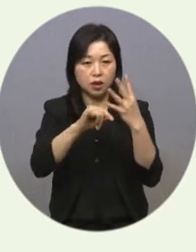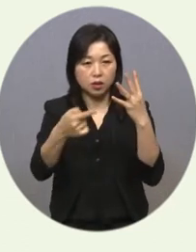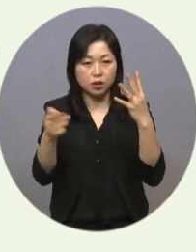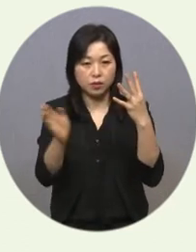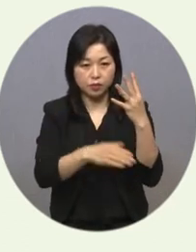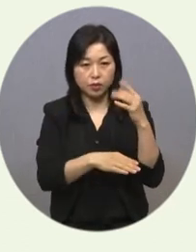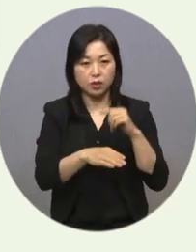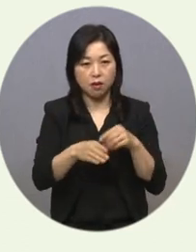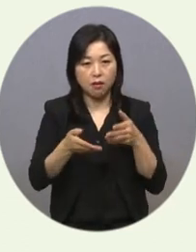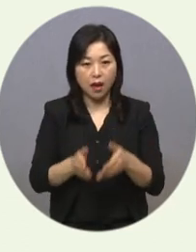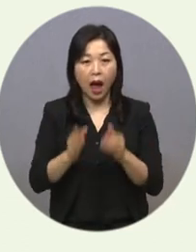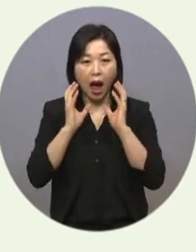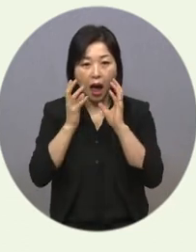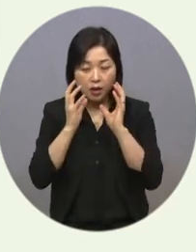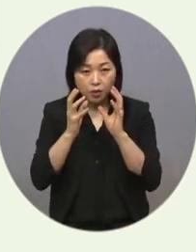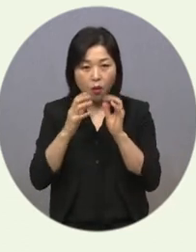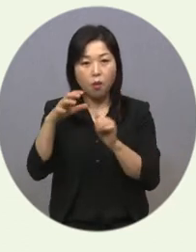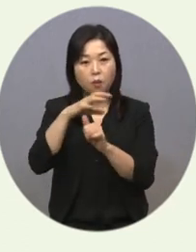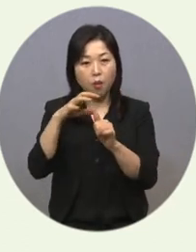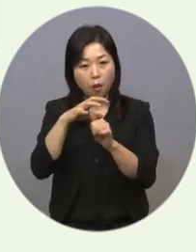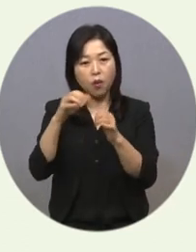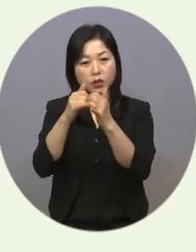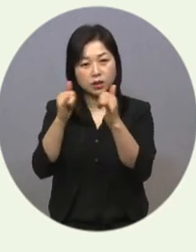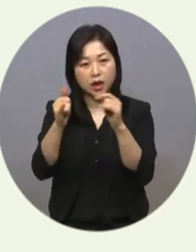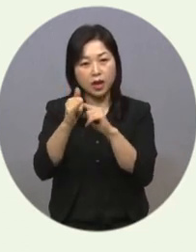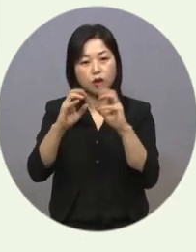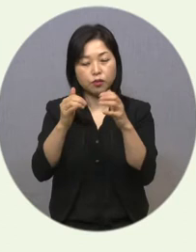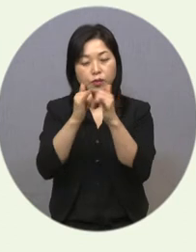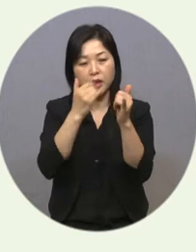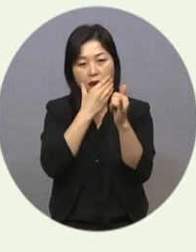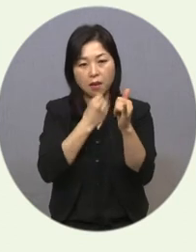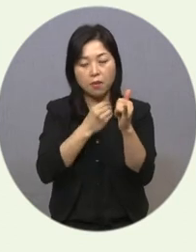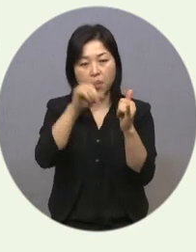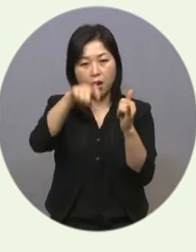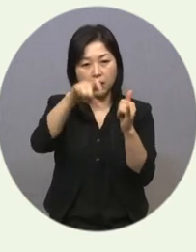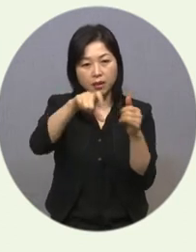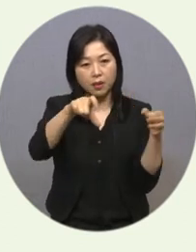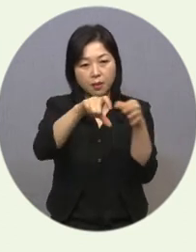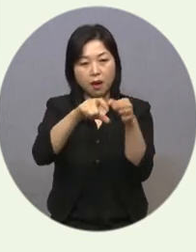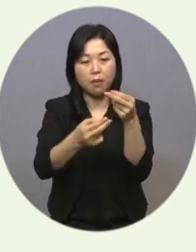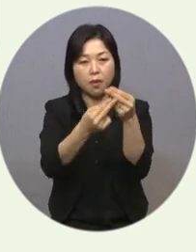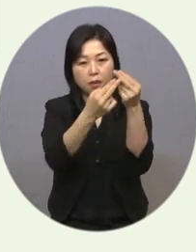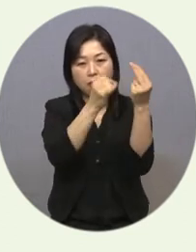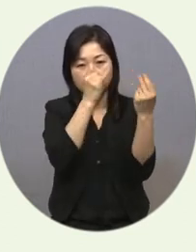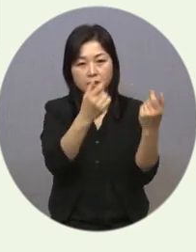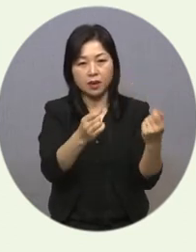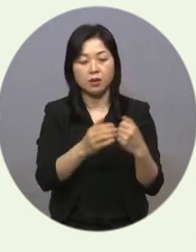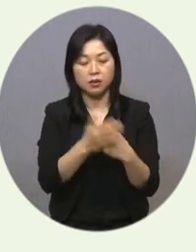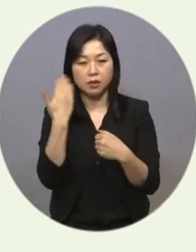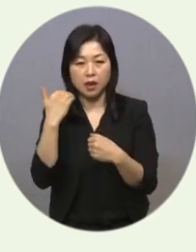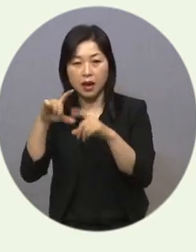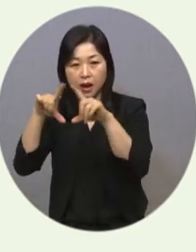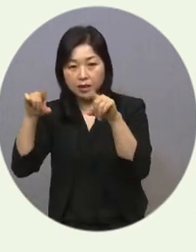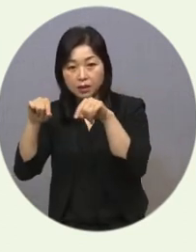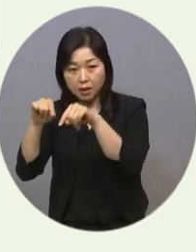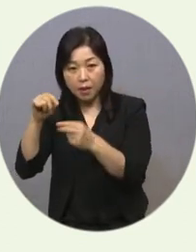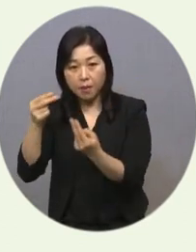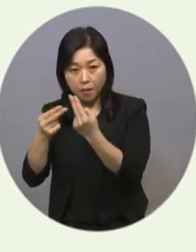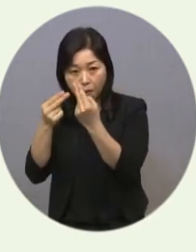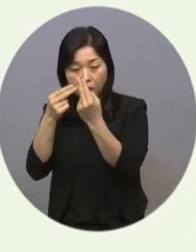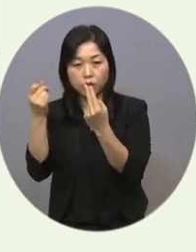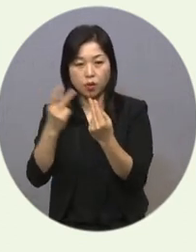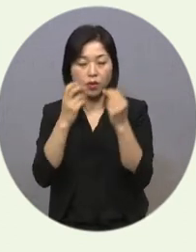보호자의 국민 행복카드 로 지급되며 기존에 보유하고 있는 카드를 통해 받거나 새로운 국민